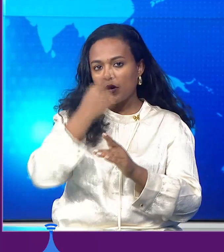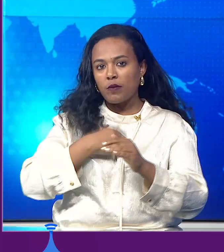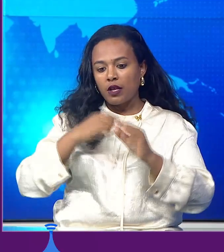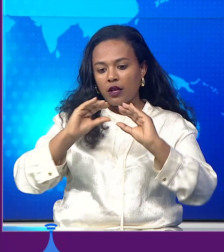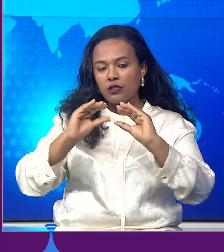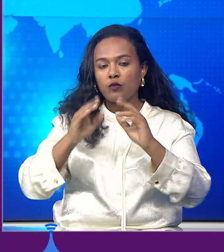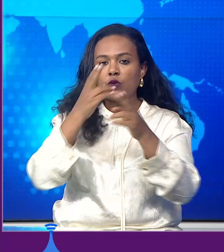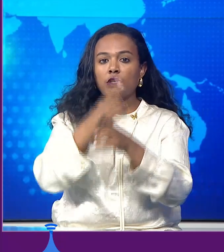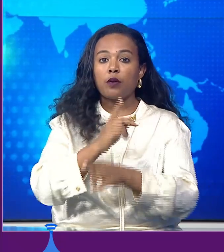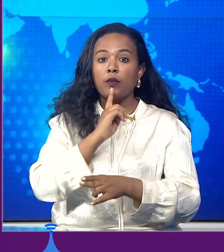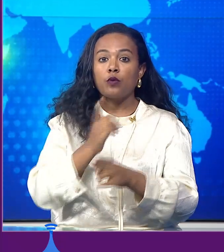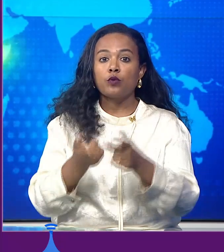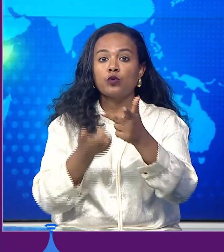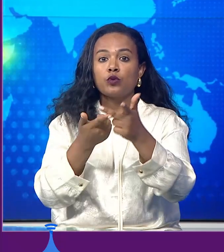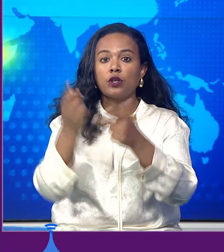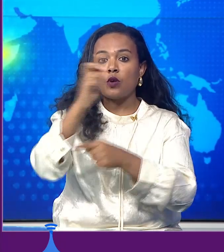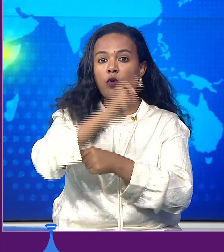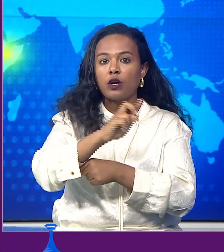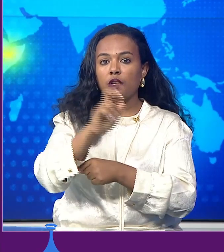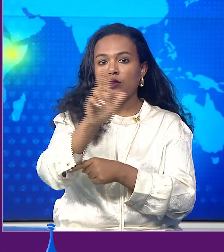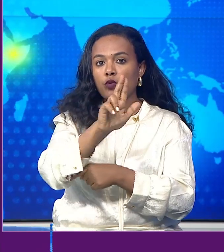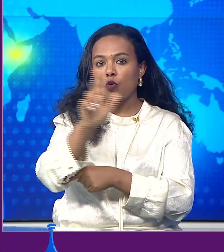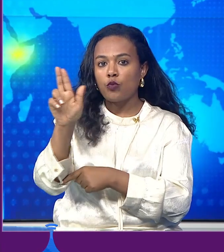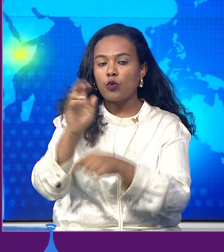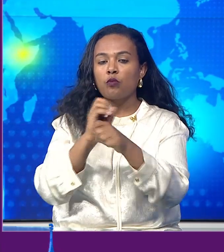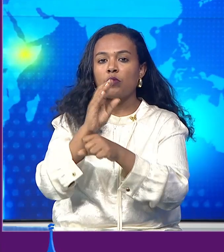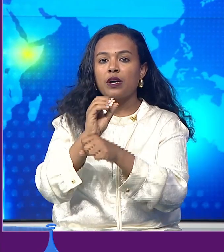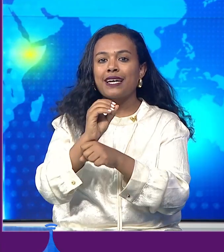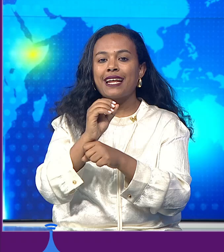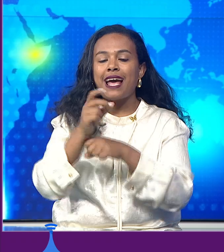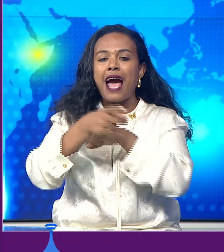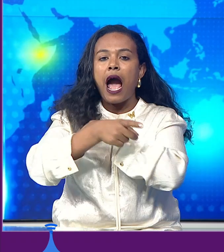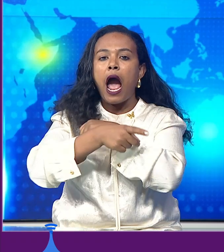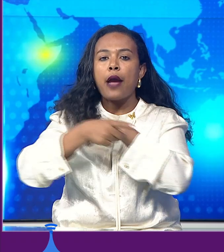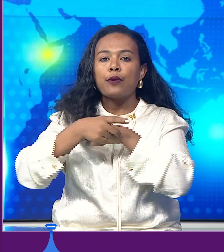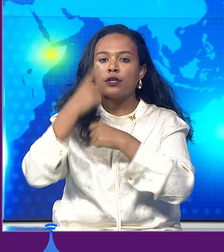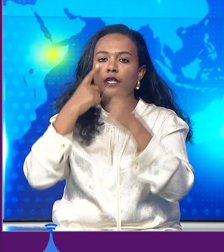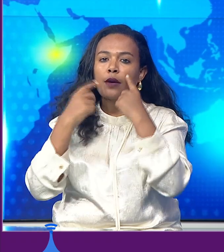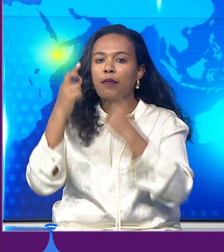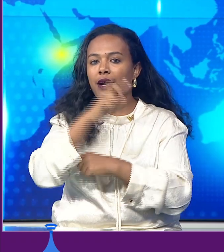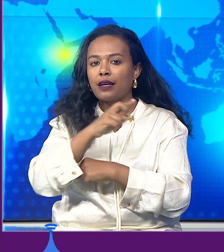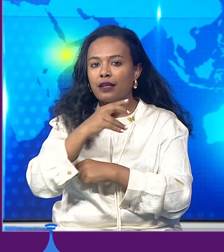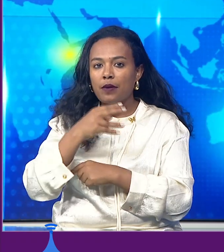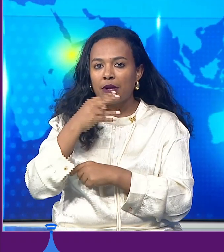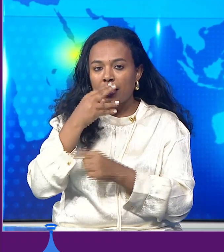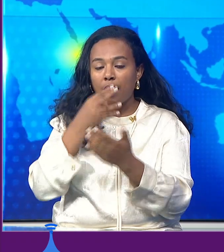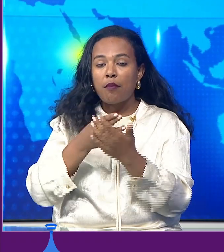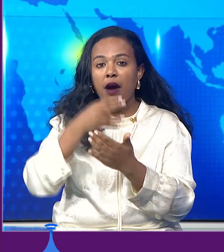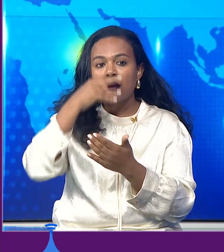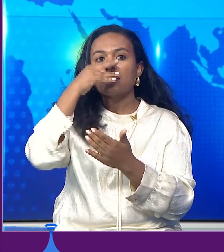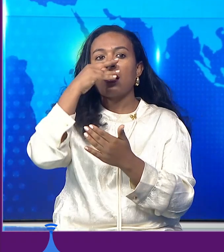ይገኛል። ሶስተኛው ቀን ዕለተ ረቡዕም ምክረ አይሁድ፣ የእንባ ቀን፣ የመልካም መዓዛ ቀን በሚል የሚታሰብ